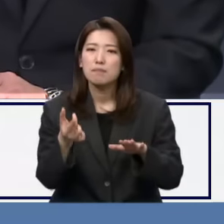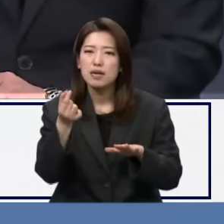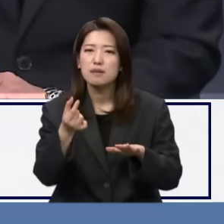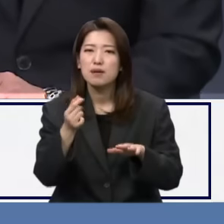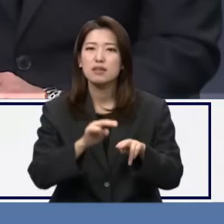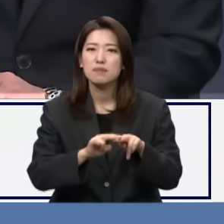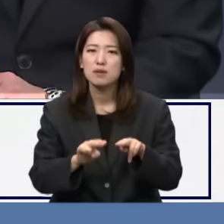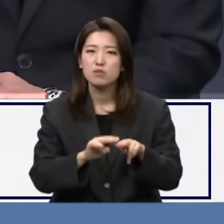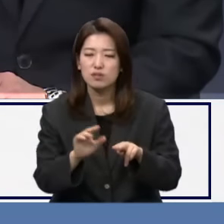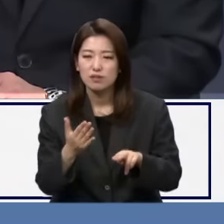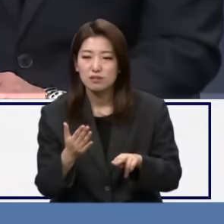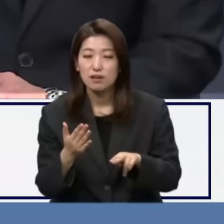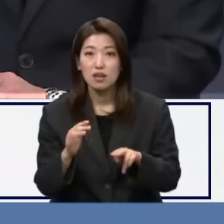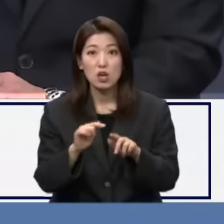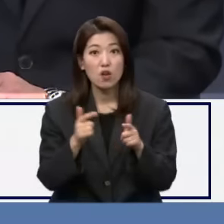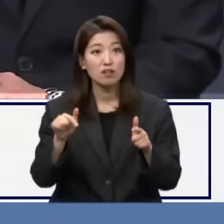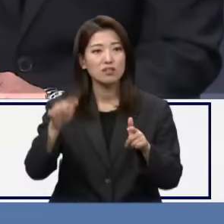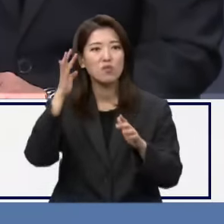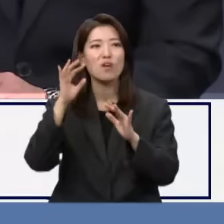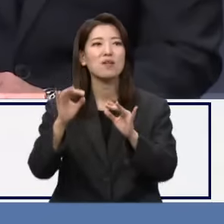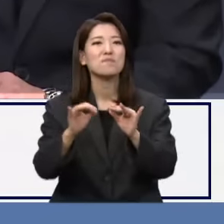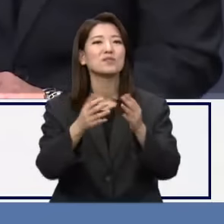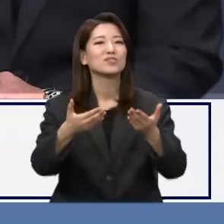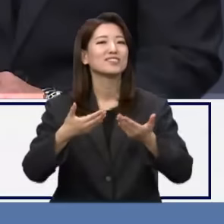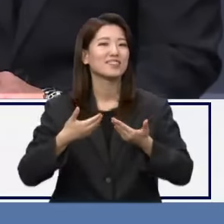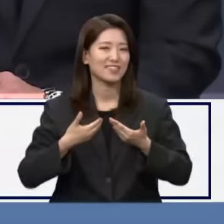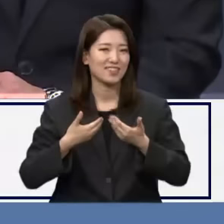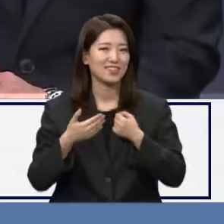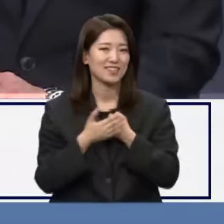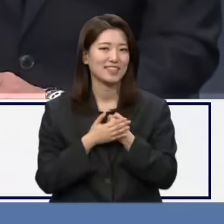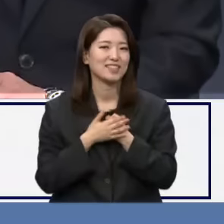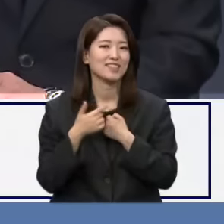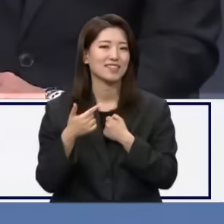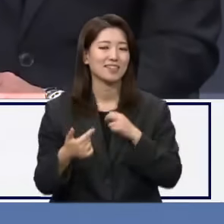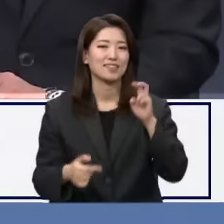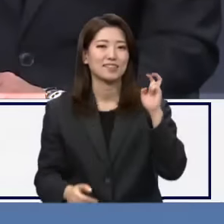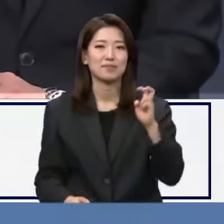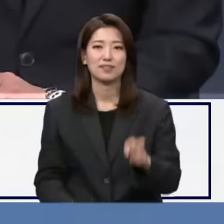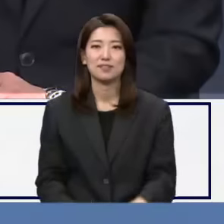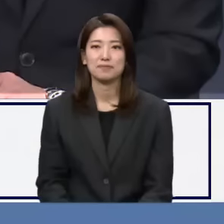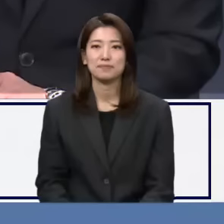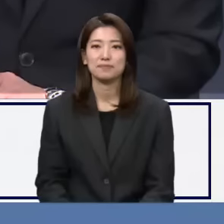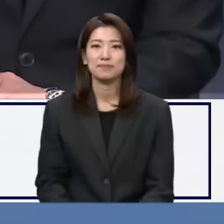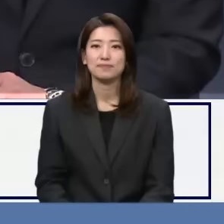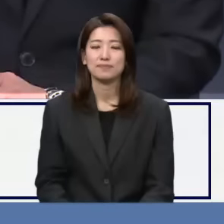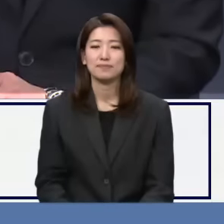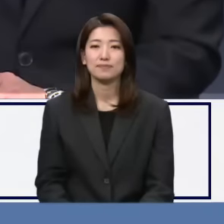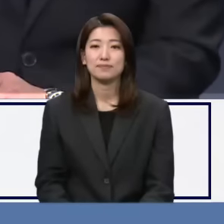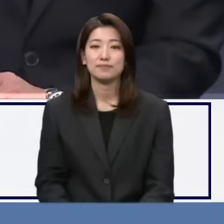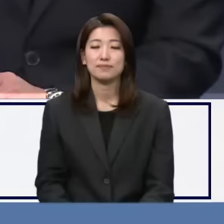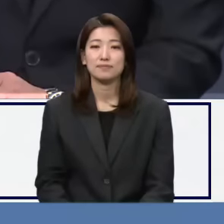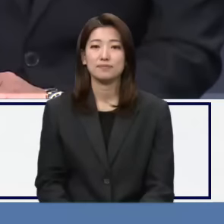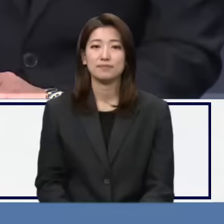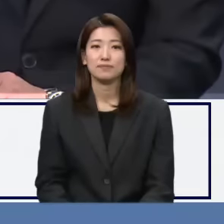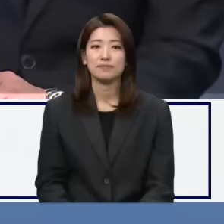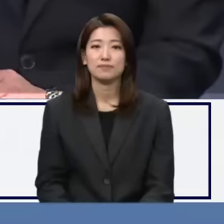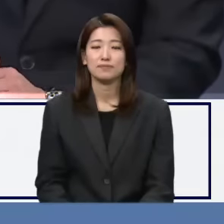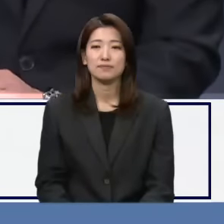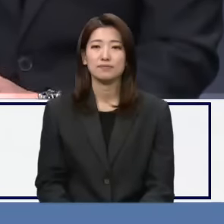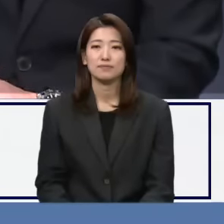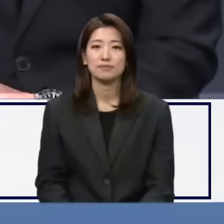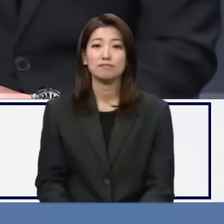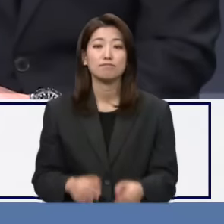많은 분들이 공감을 해 주시기 때문이라고 저희는 생각을 하고 있습니다네 그러면 조국 조국 혁신당 대표가